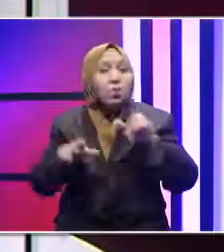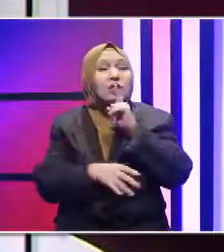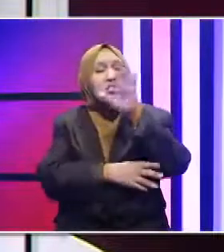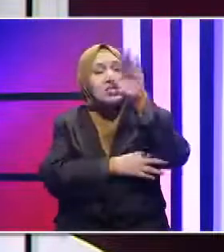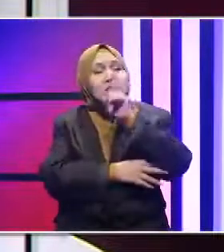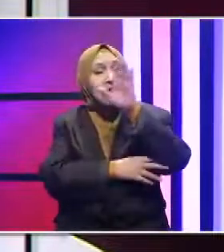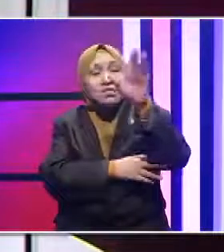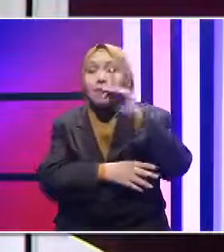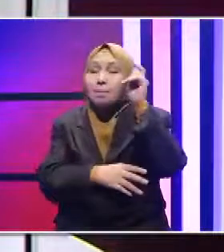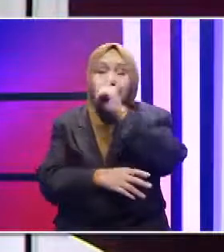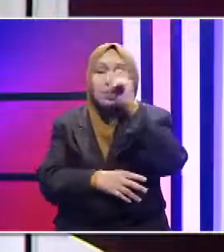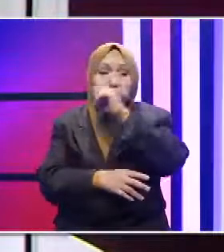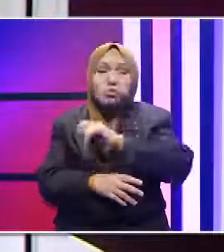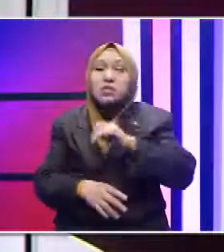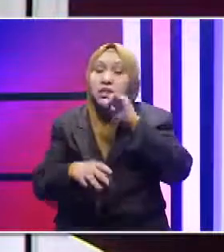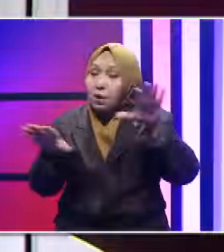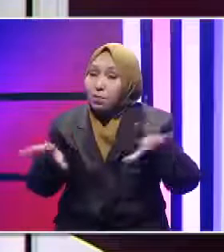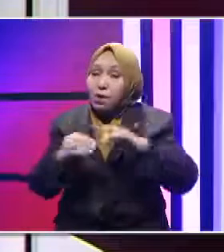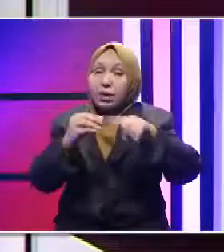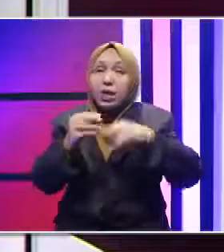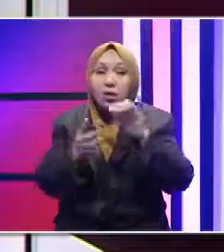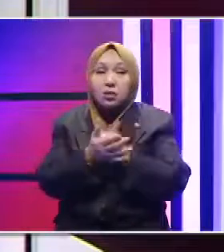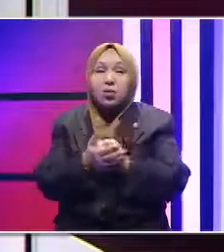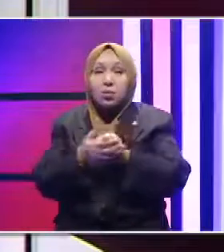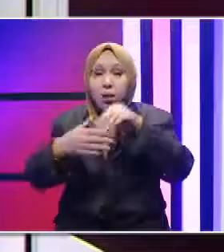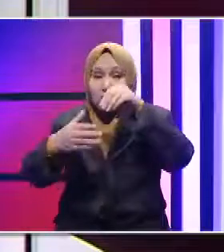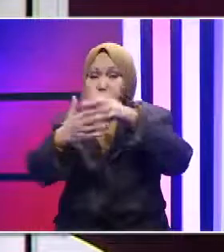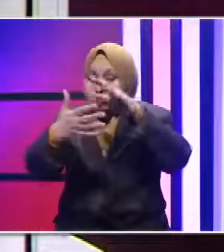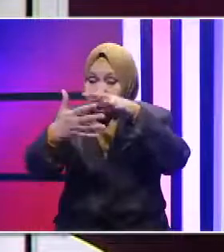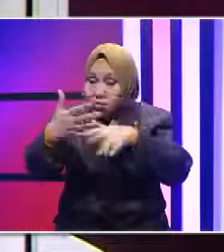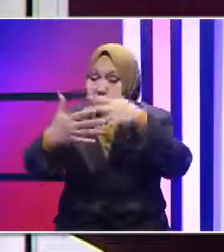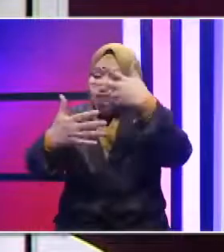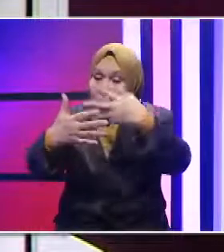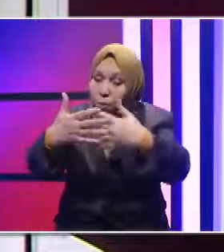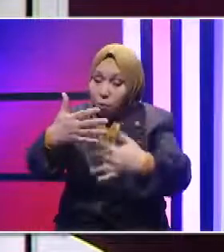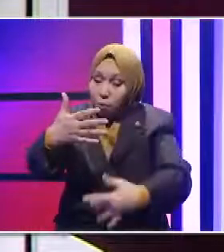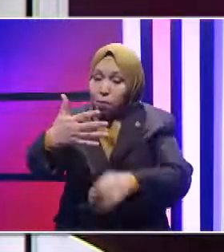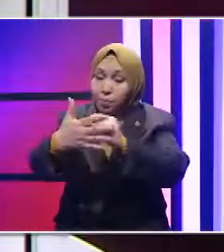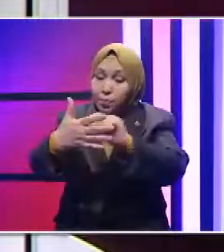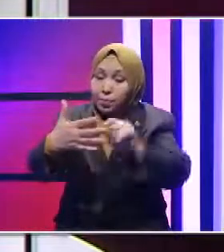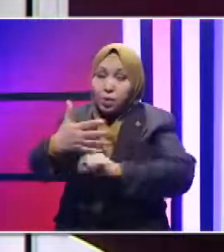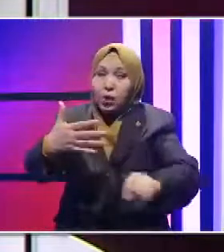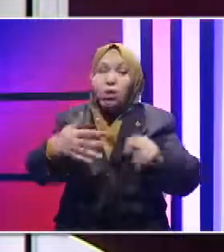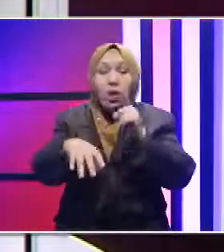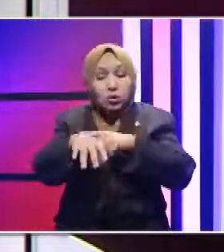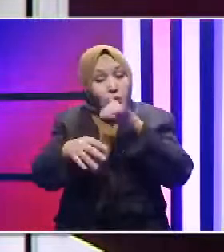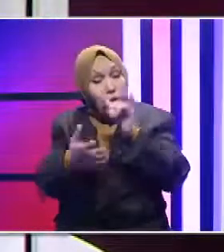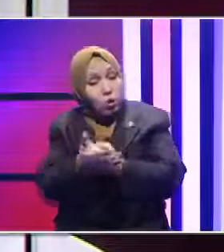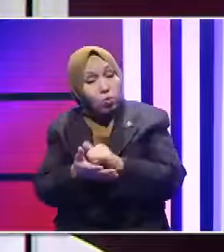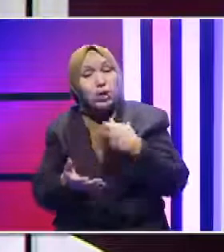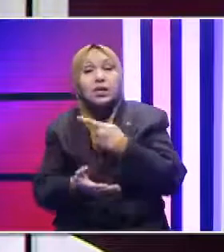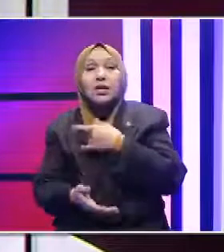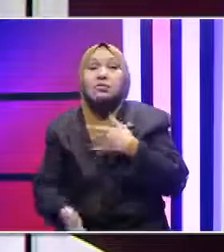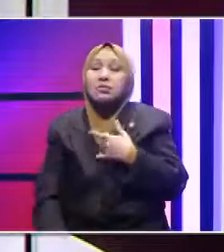palsu, maka saya tak buat perkara tersebut. Masuk senarai, Ustaz. Allah. Masuk senarai, dan pada waktu itu kita